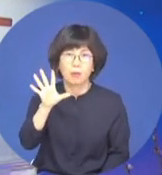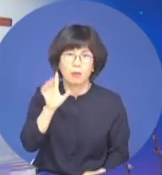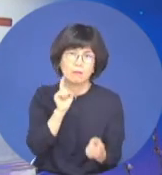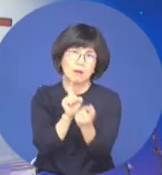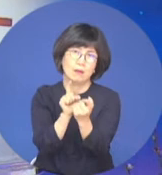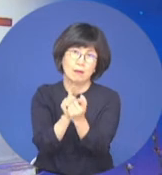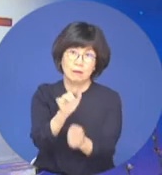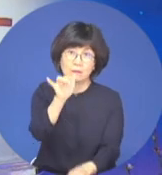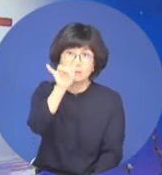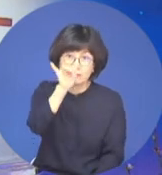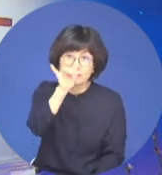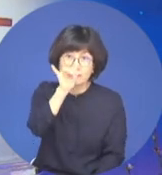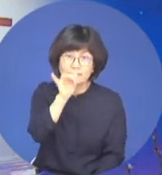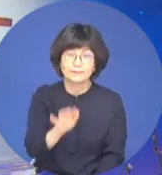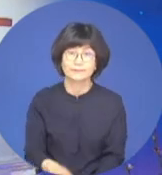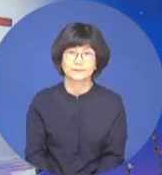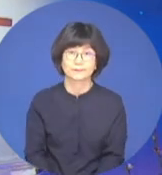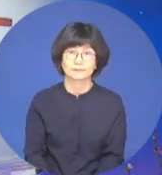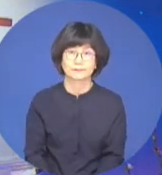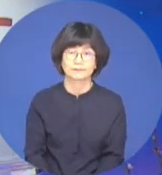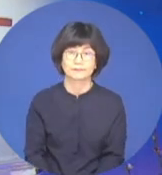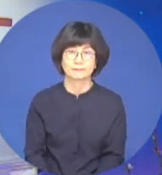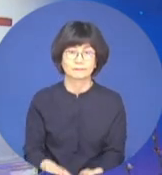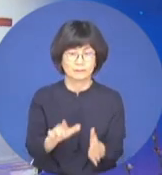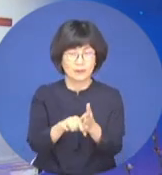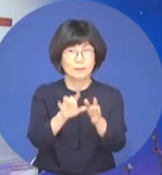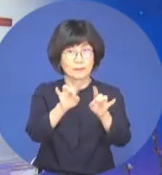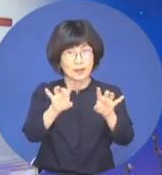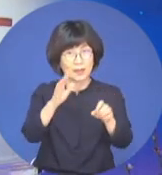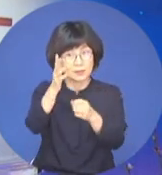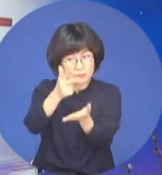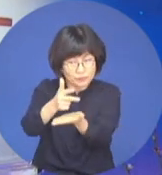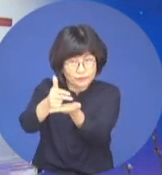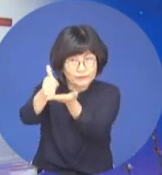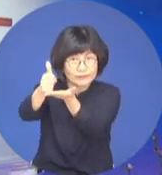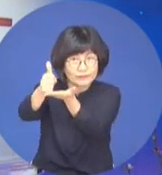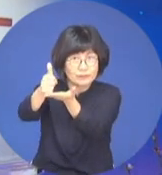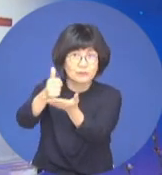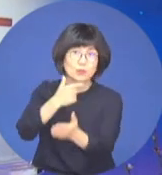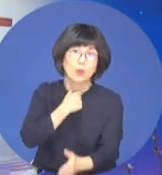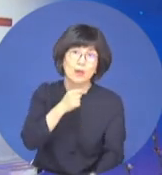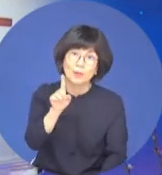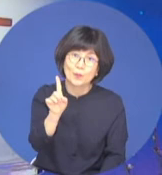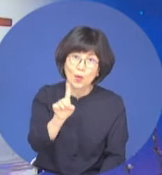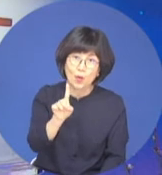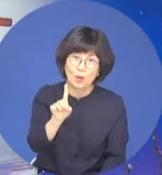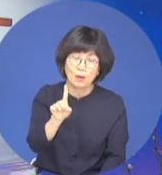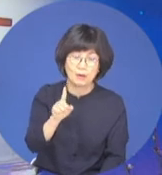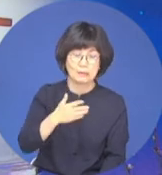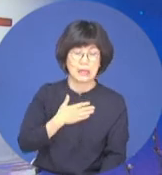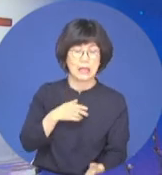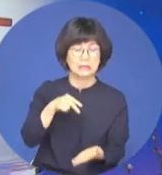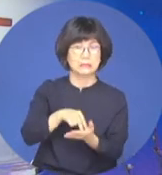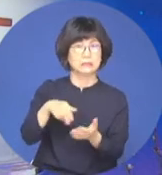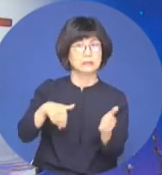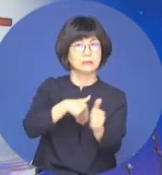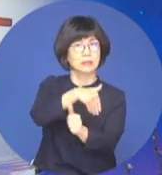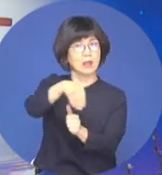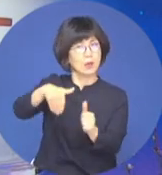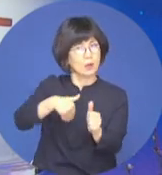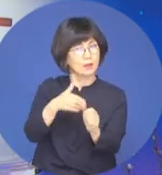말이죠. 그때에 우리 주님께서 우리에게 요구하시는 것은 뭐냐면 어떤 삶의 여정에서도 무엇으로